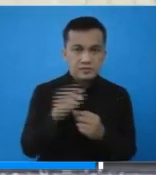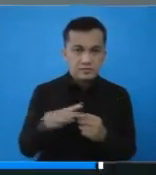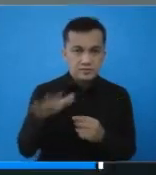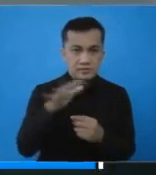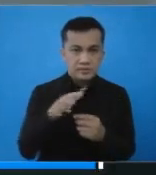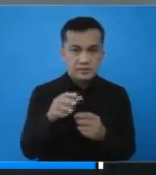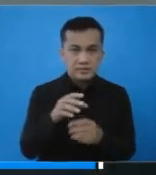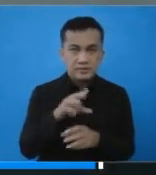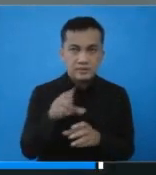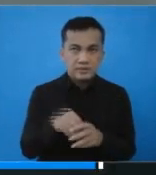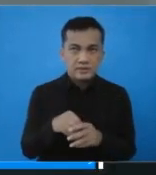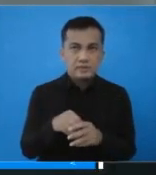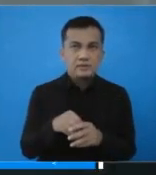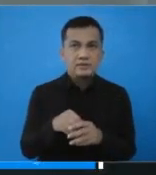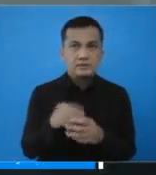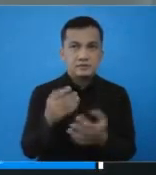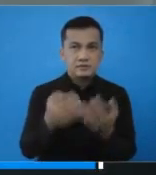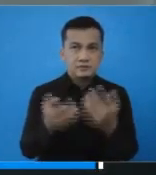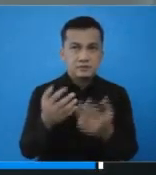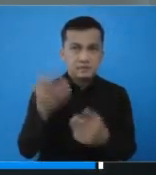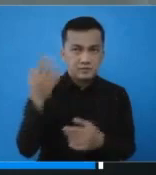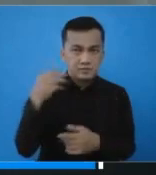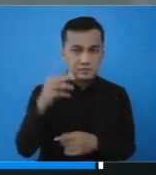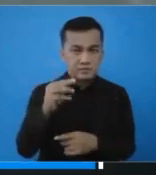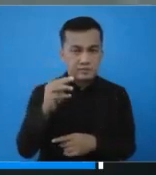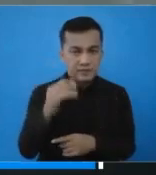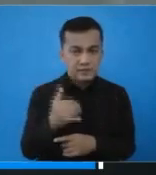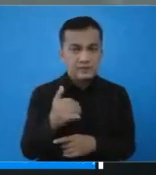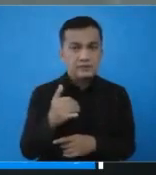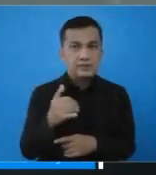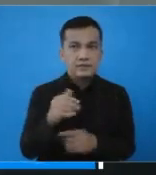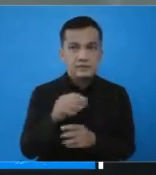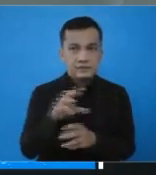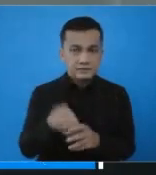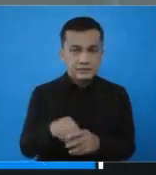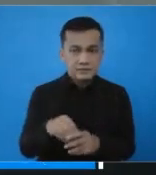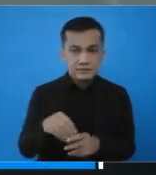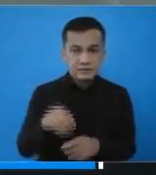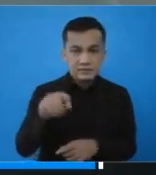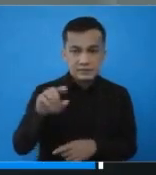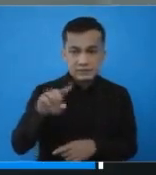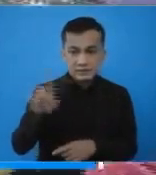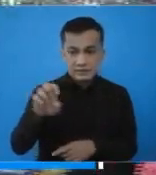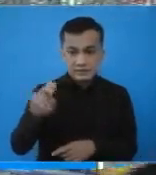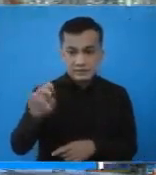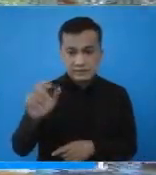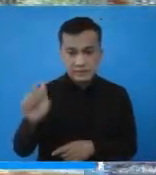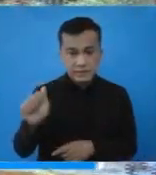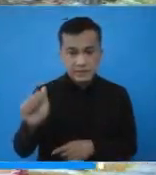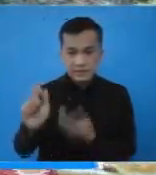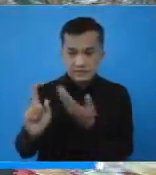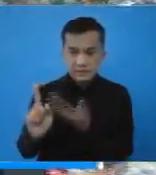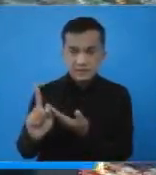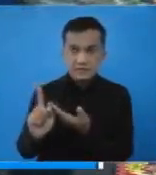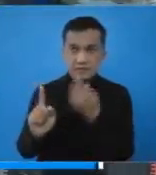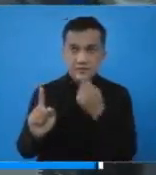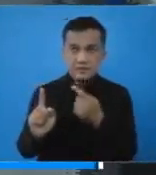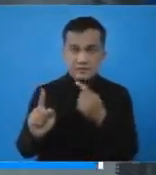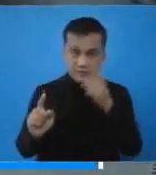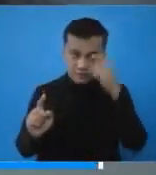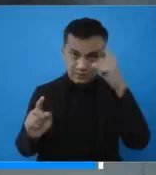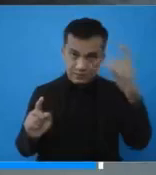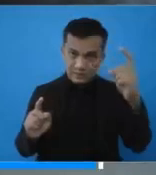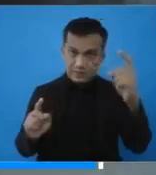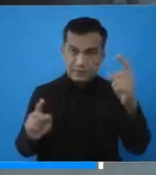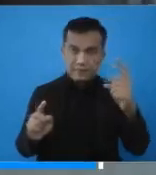pangarap. Naging pangarap na jackpot. Nabunot lang naman siya ni Yorme Isko Moreno para patirahin